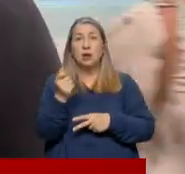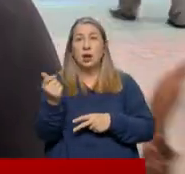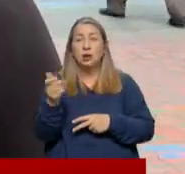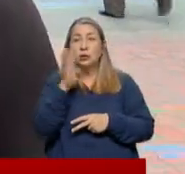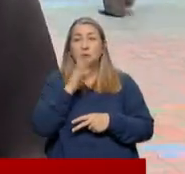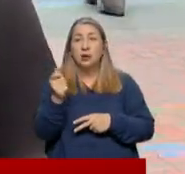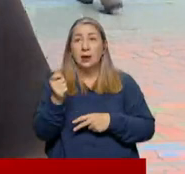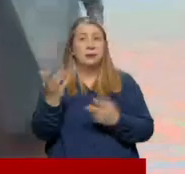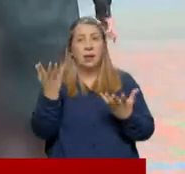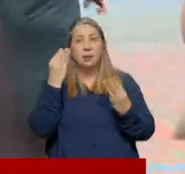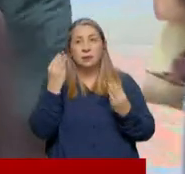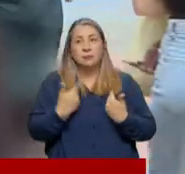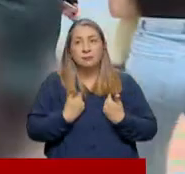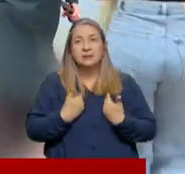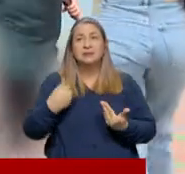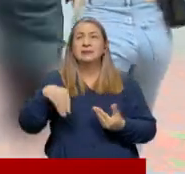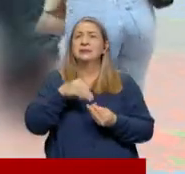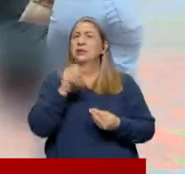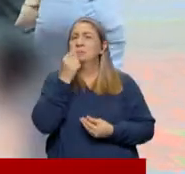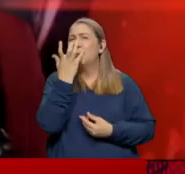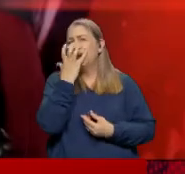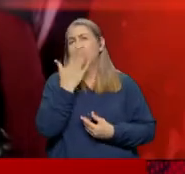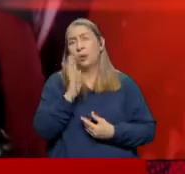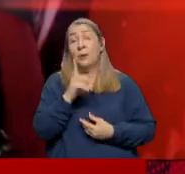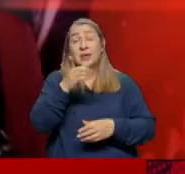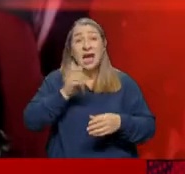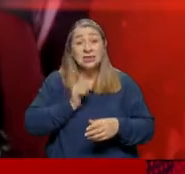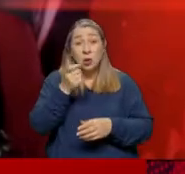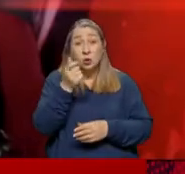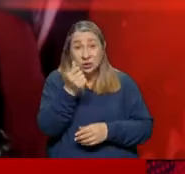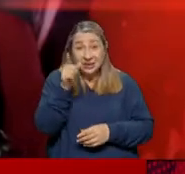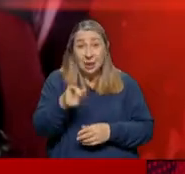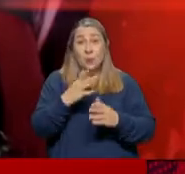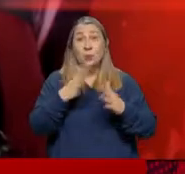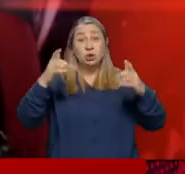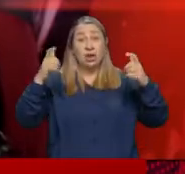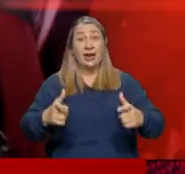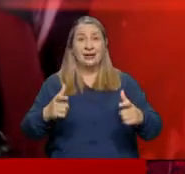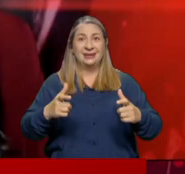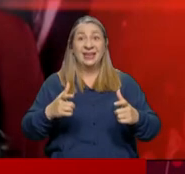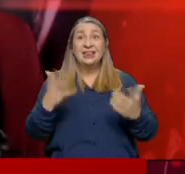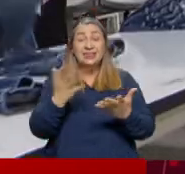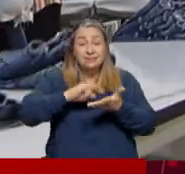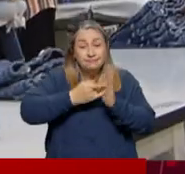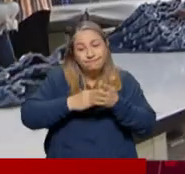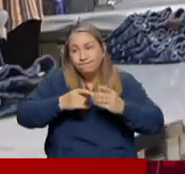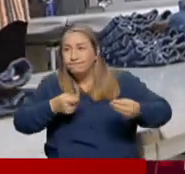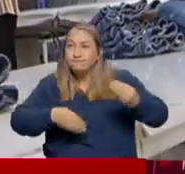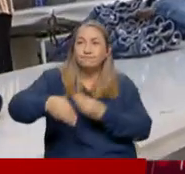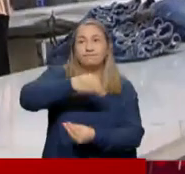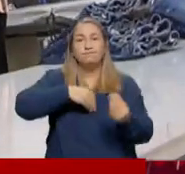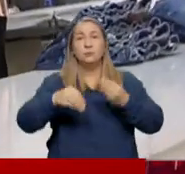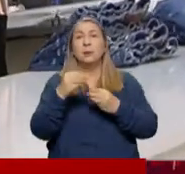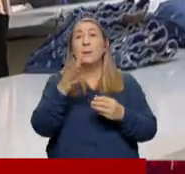300 lira 400 lira ne anladım Senden hiçbir beklentim yok için gerçek bir asgari ücretlerin büyükşehirlerde nasıl geçilebileceğini